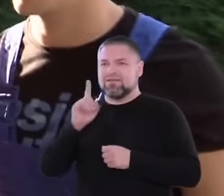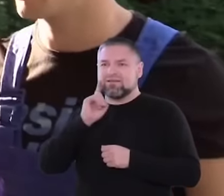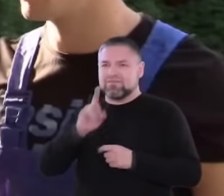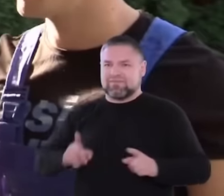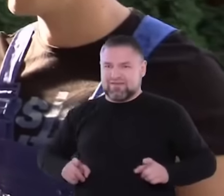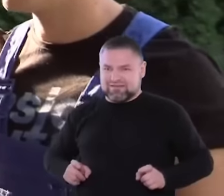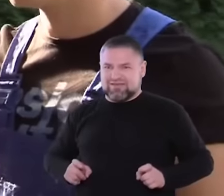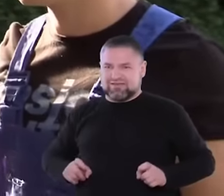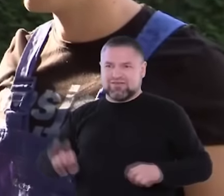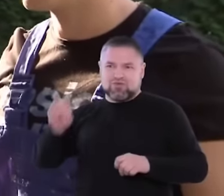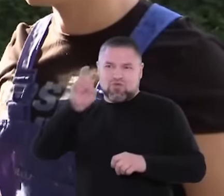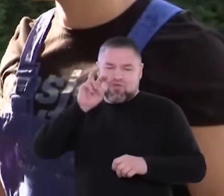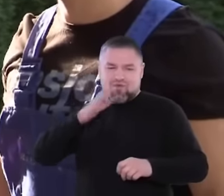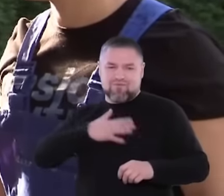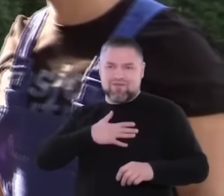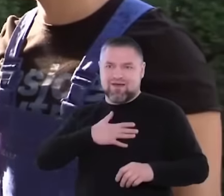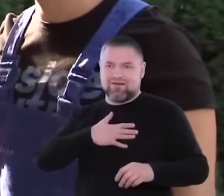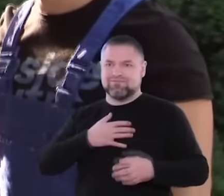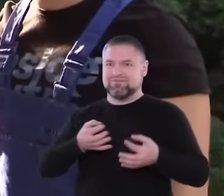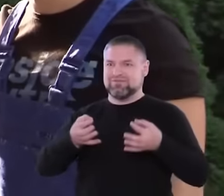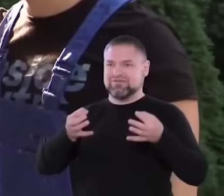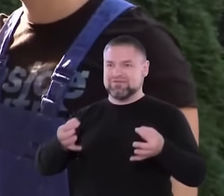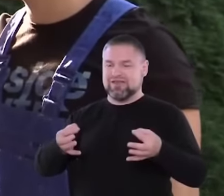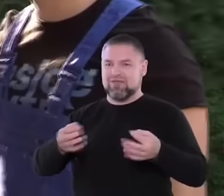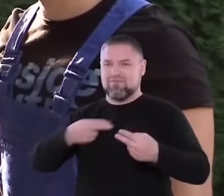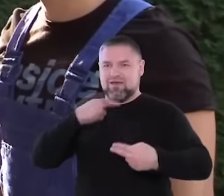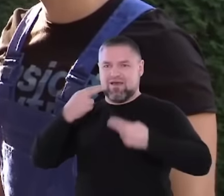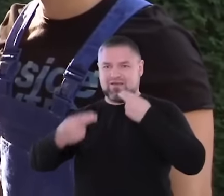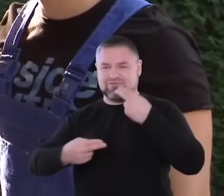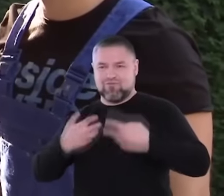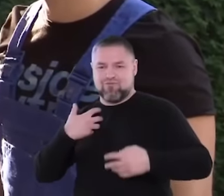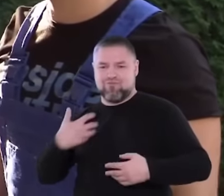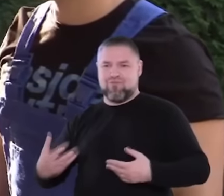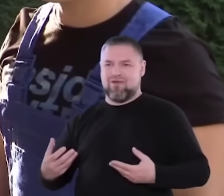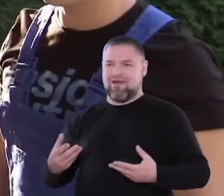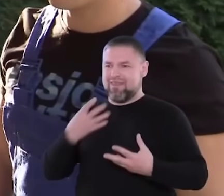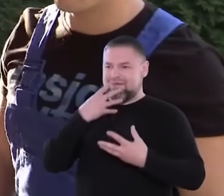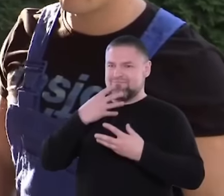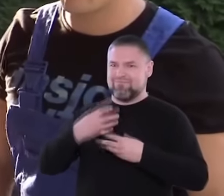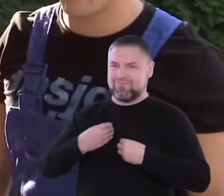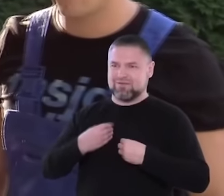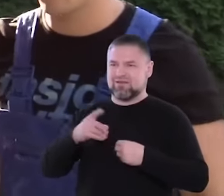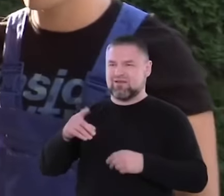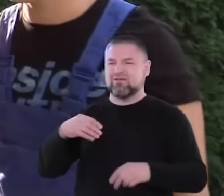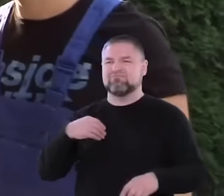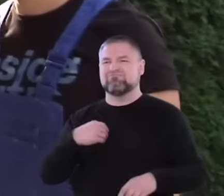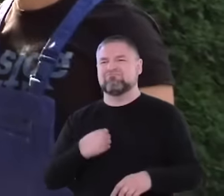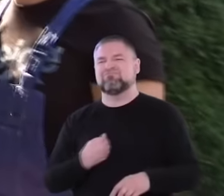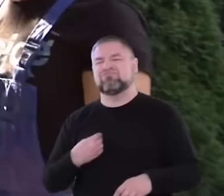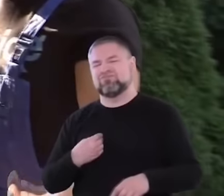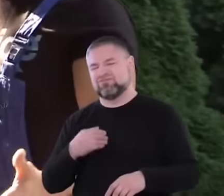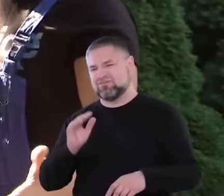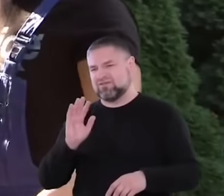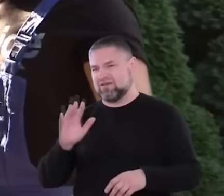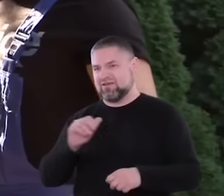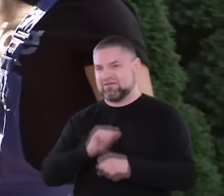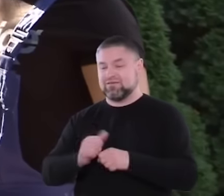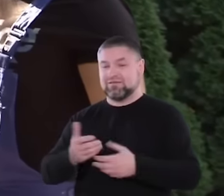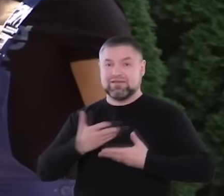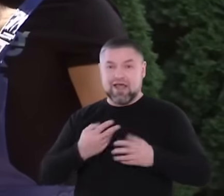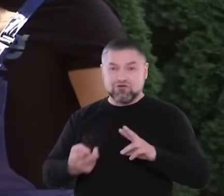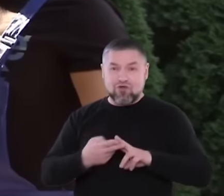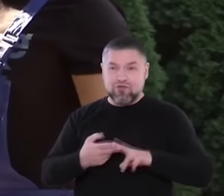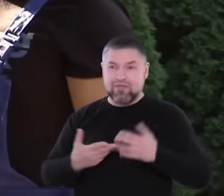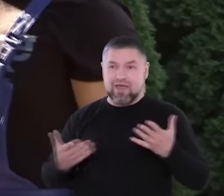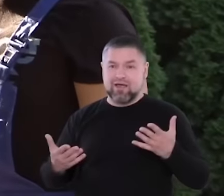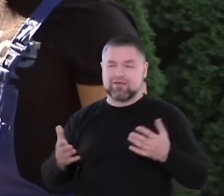naprawdę zazdrościsz luksusów, co? Dobrego samochodu, knajpek, bogatych prezentów. Wiesz co, żałosny jesteś. No to dasz ten